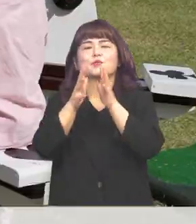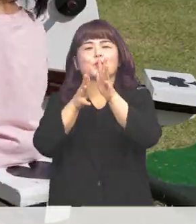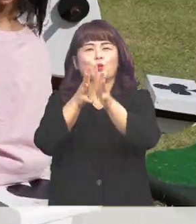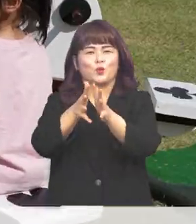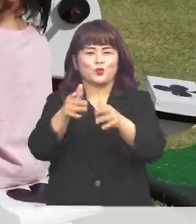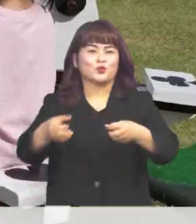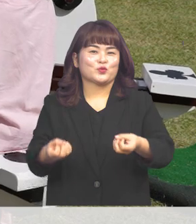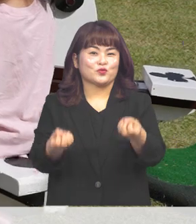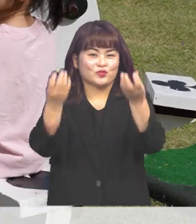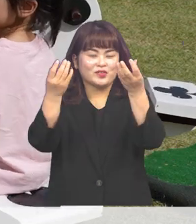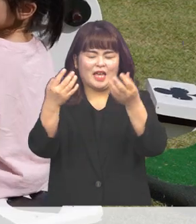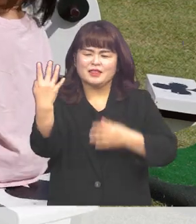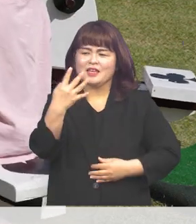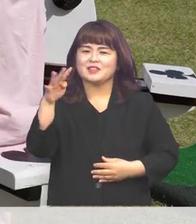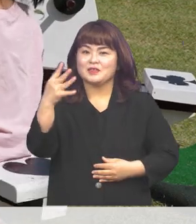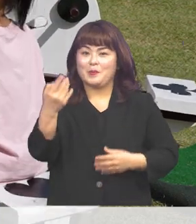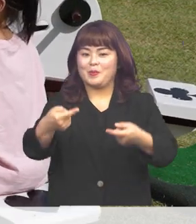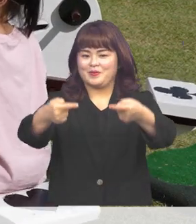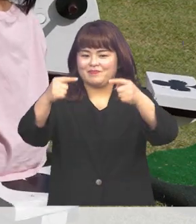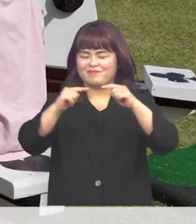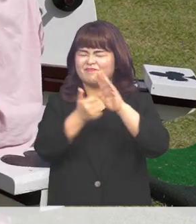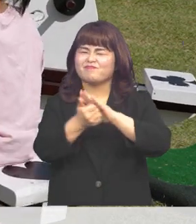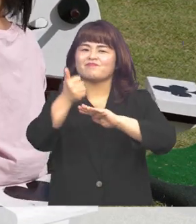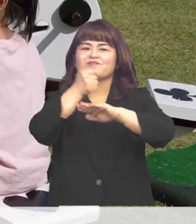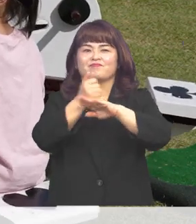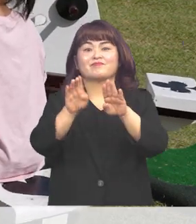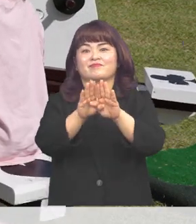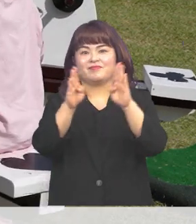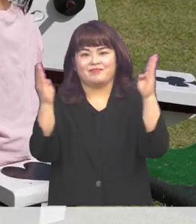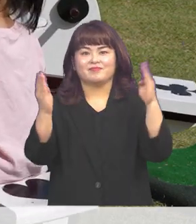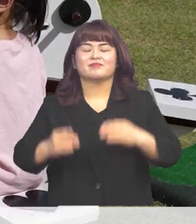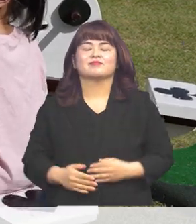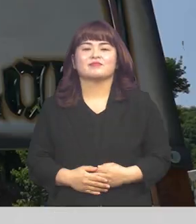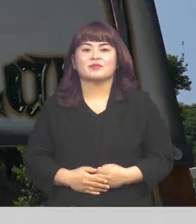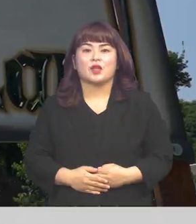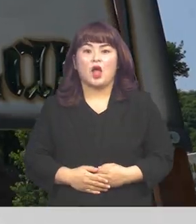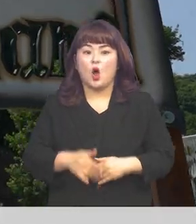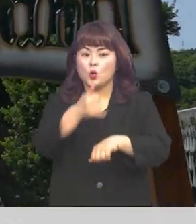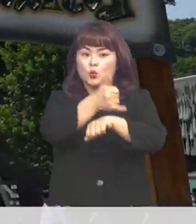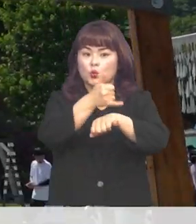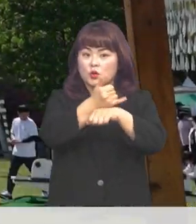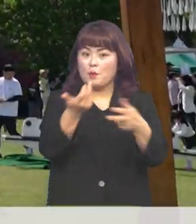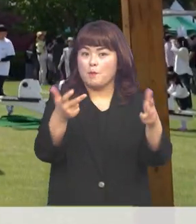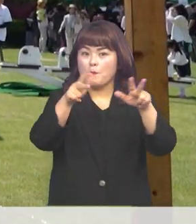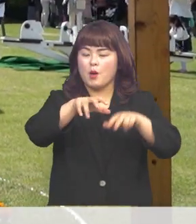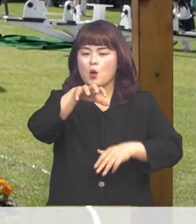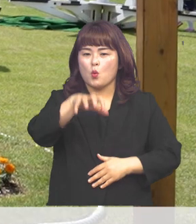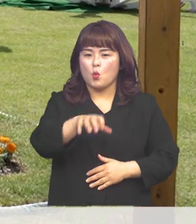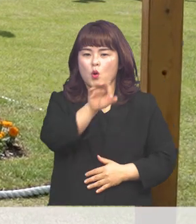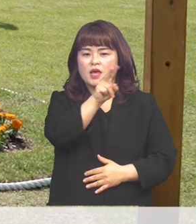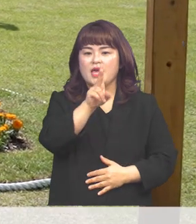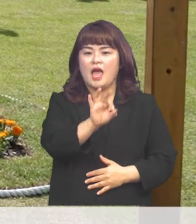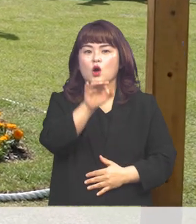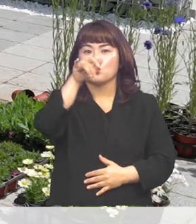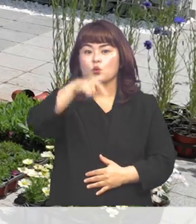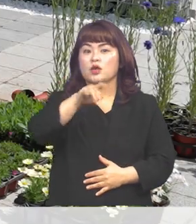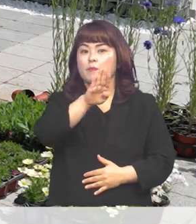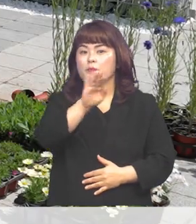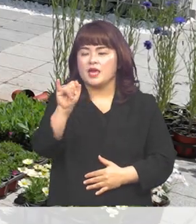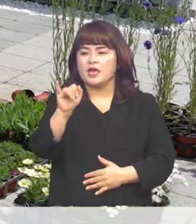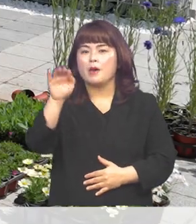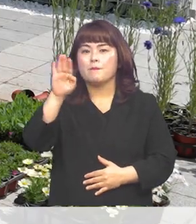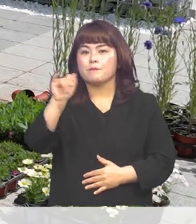약 4,400명이 참여한 가운데 성황리에 개최됐습니다. 농촌 테마파크에는 양귀비,